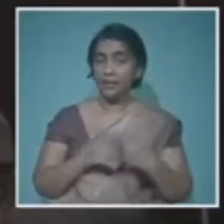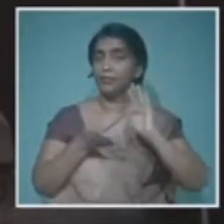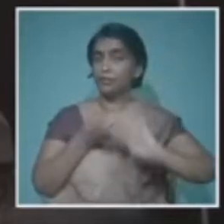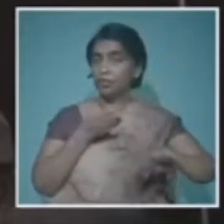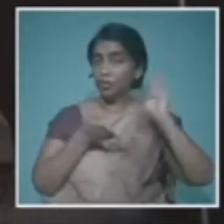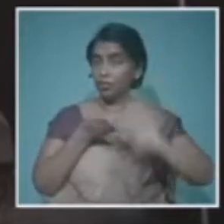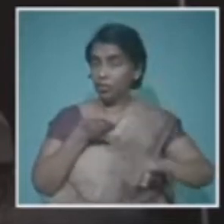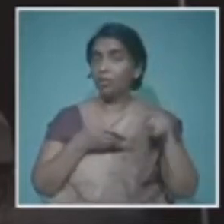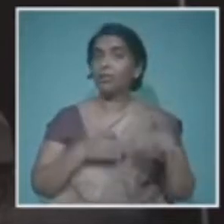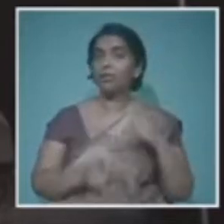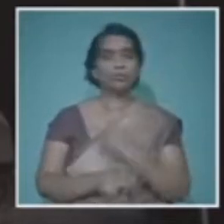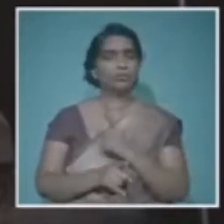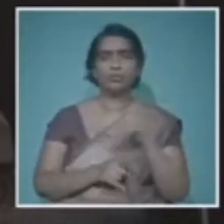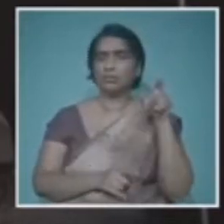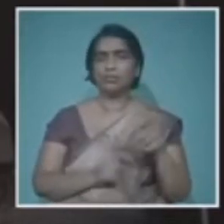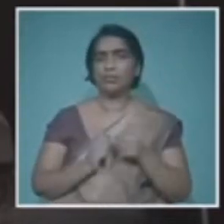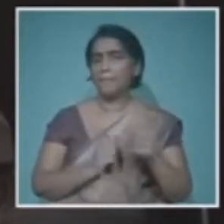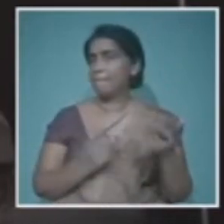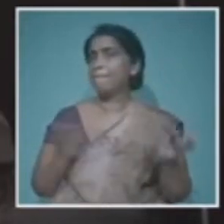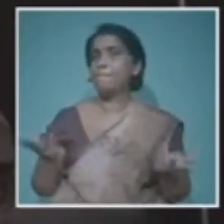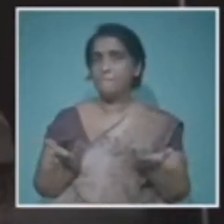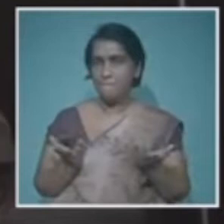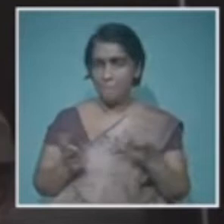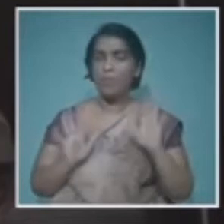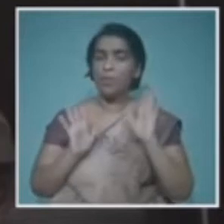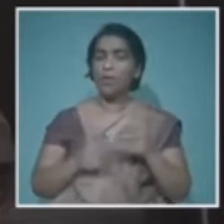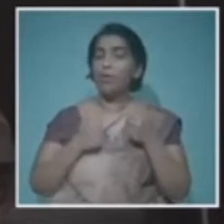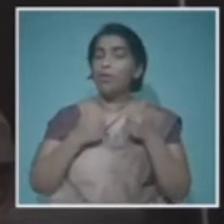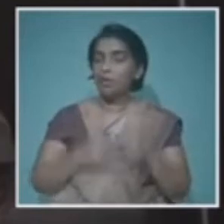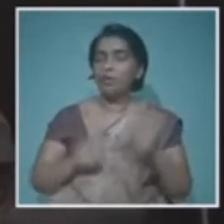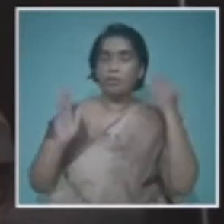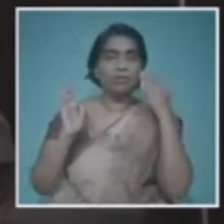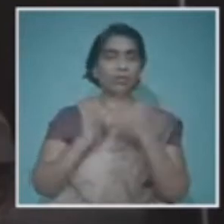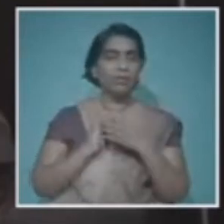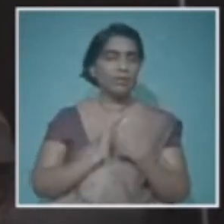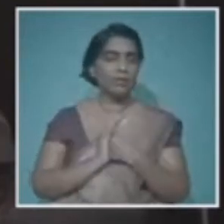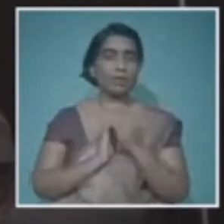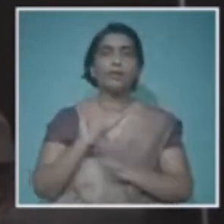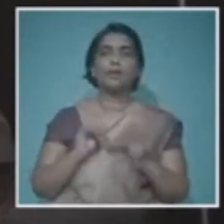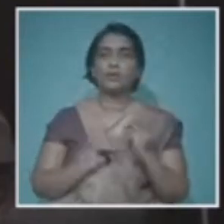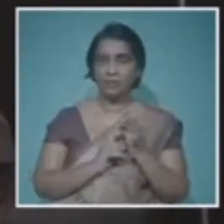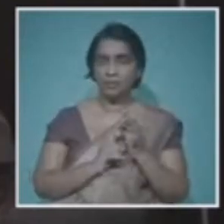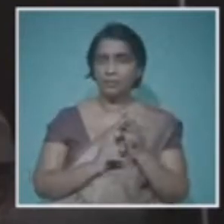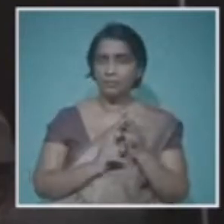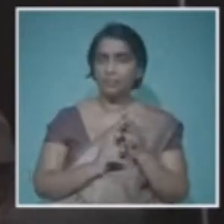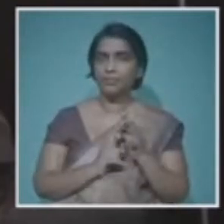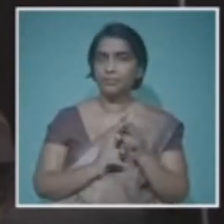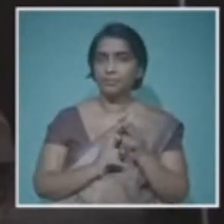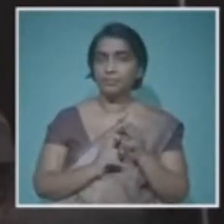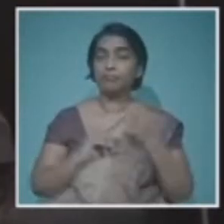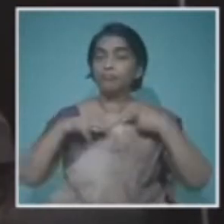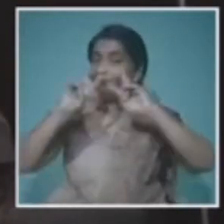තුලින් ආචාර්යවරයෙකුට යන්නත් බෑ. ඒකම හොඳම කාරණේ තමයි ගරු ඇමතුමා දාර රිසර්ච්